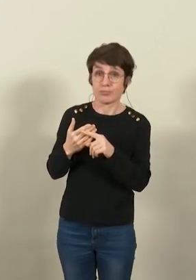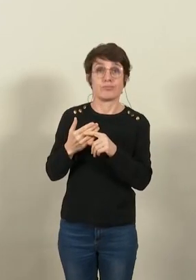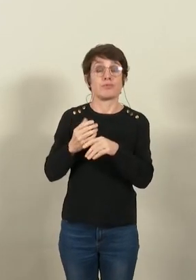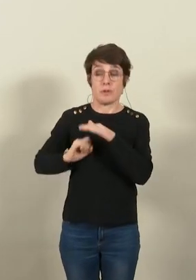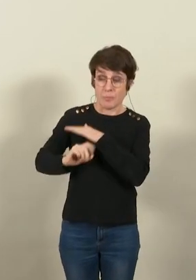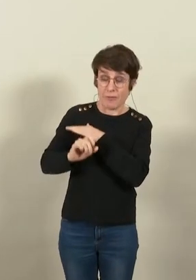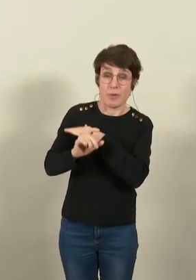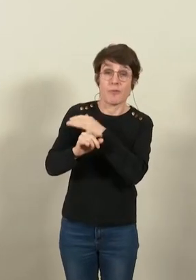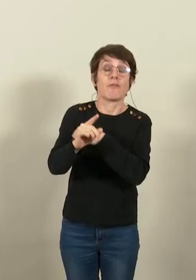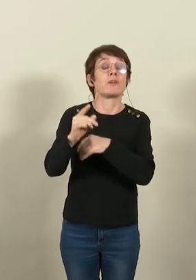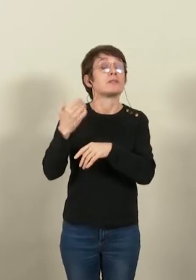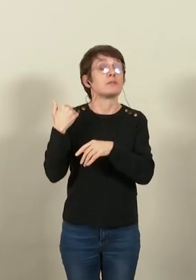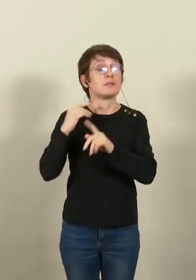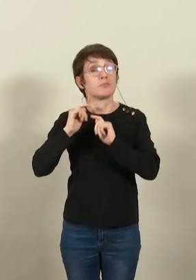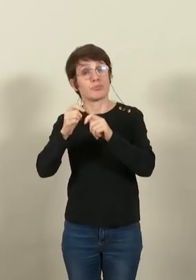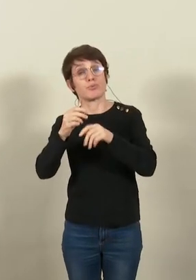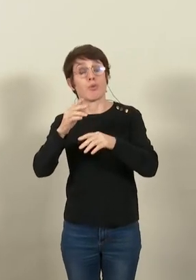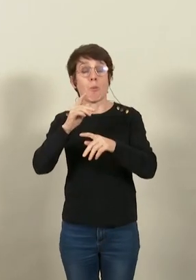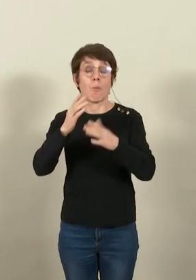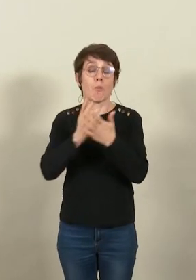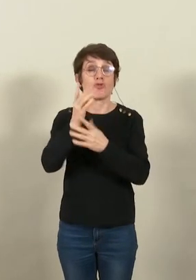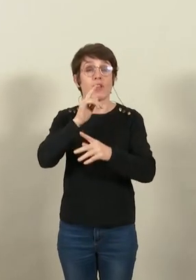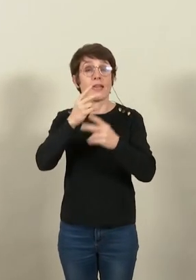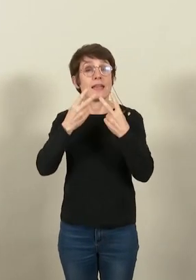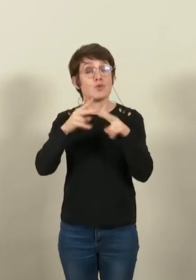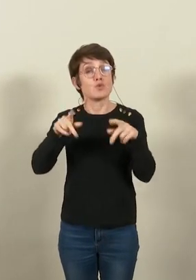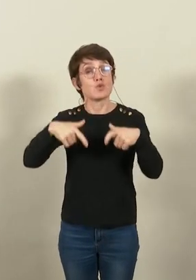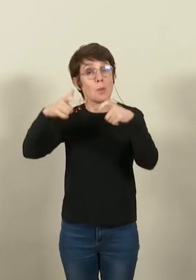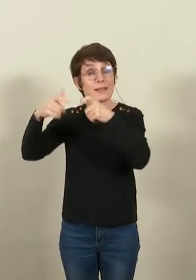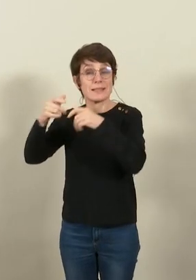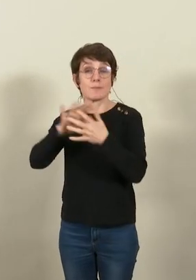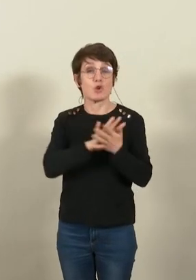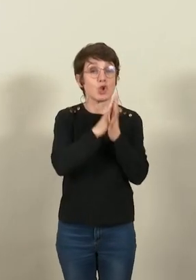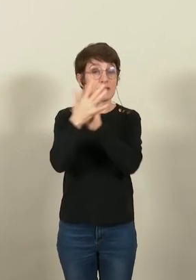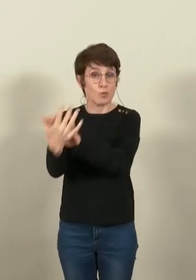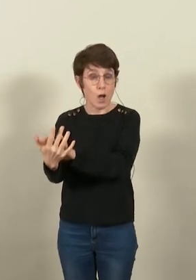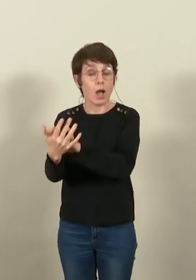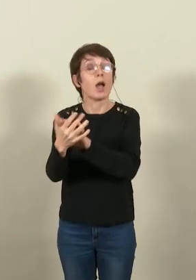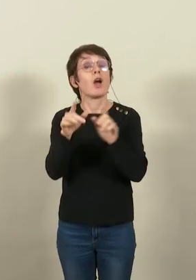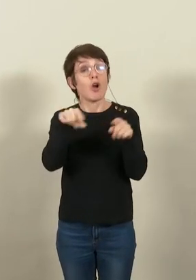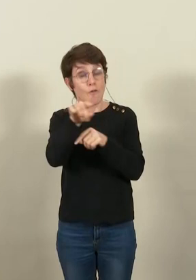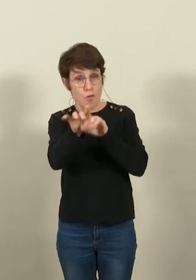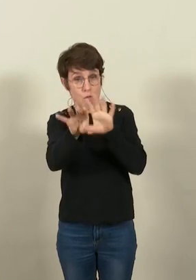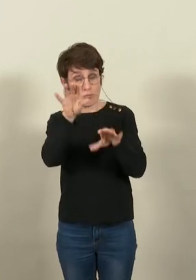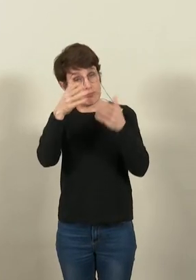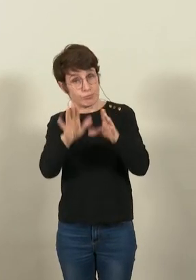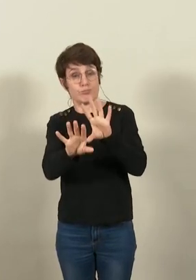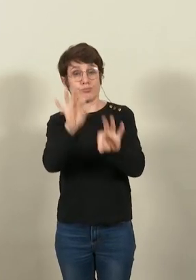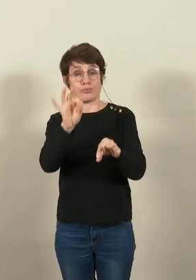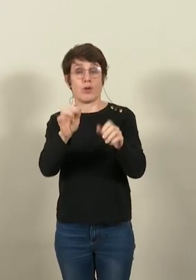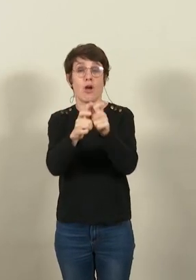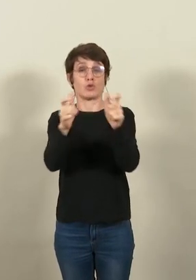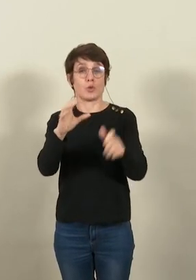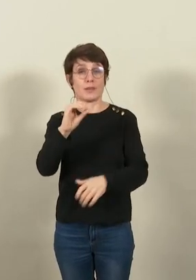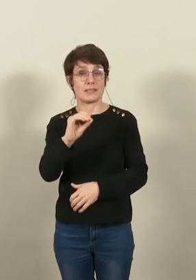l'urbanisme transitoire depuis 2021 aujourd'hui vous nous indiquez votre volonté de sélectionner ogogic pour réhabiliter ce